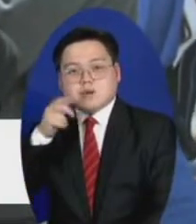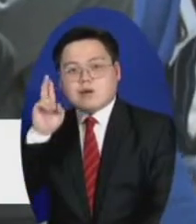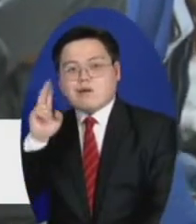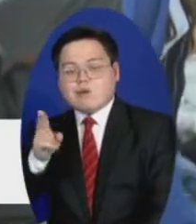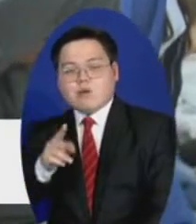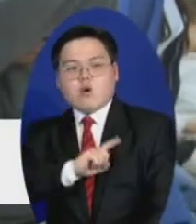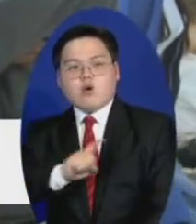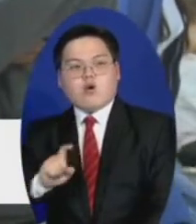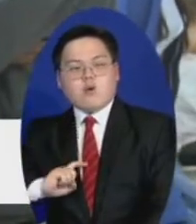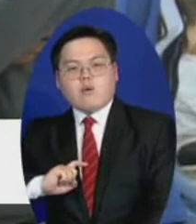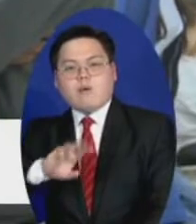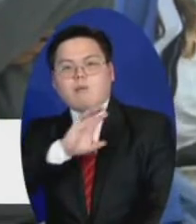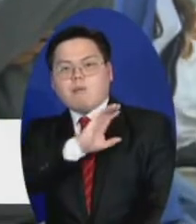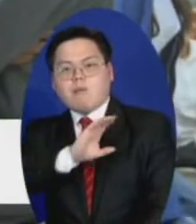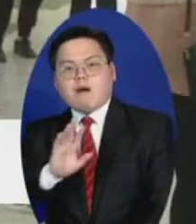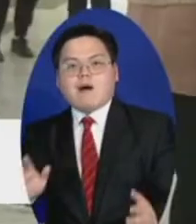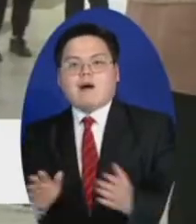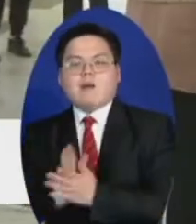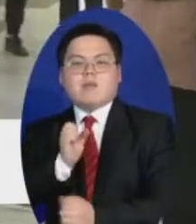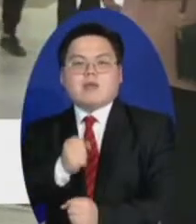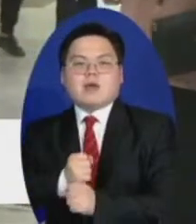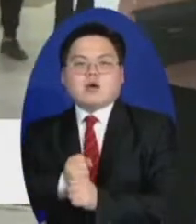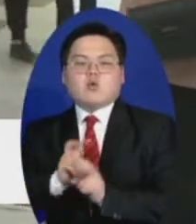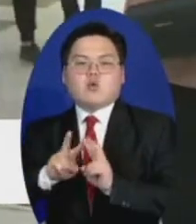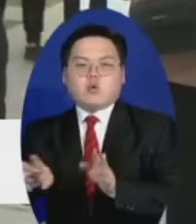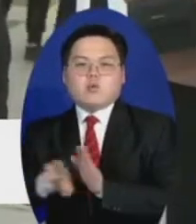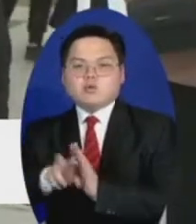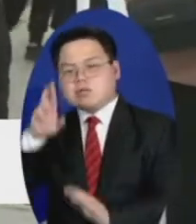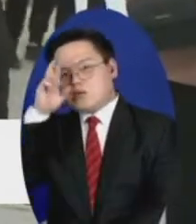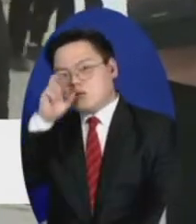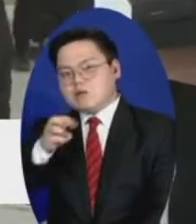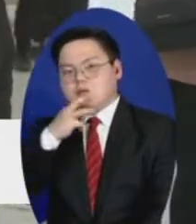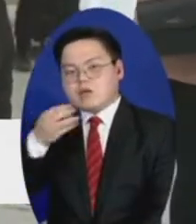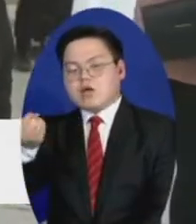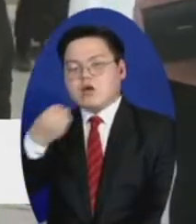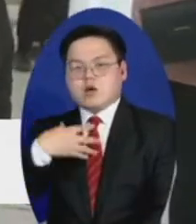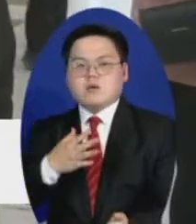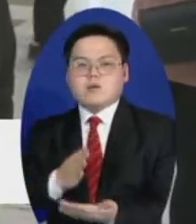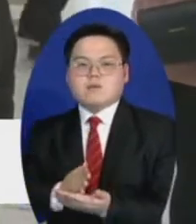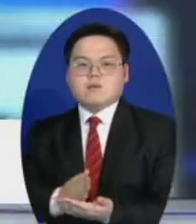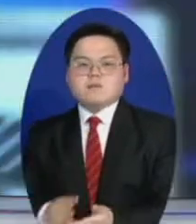оператор компаниуд болон хувийн хэвшлийн байгууллагатай хамтарч ажиллах гэдгийг яамны зүгээс хэллээ.